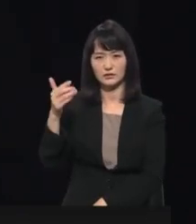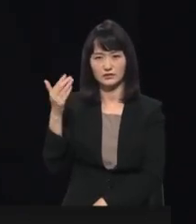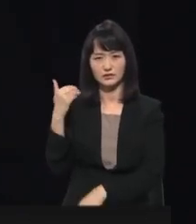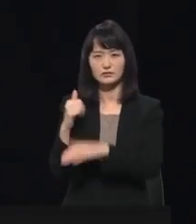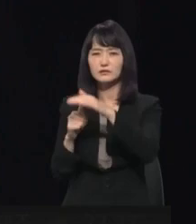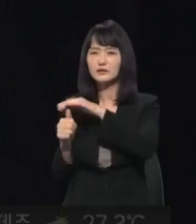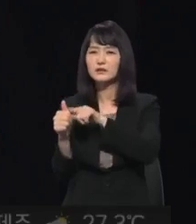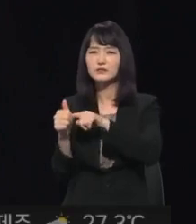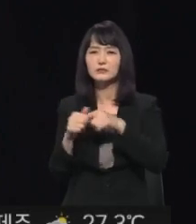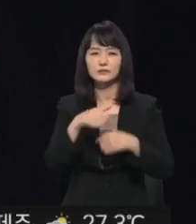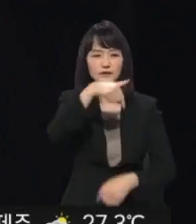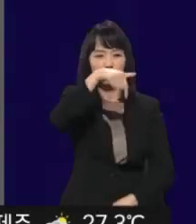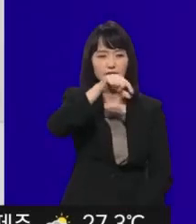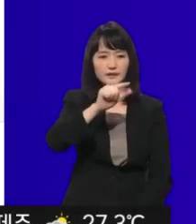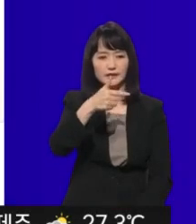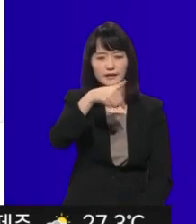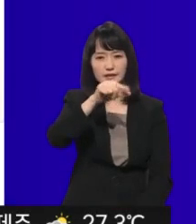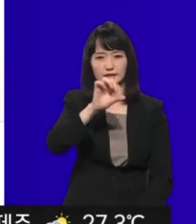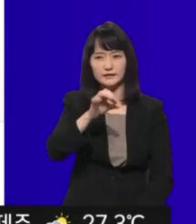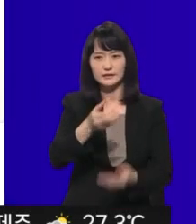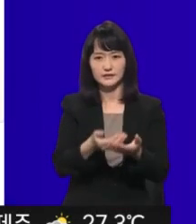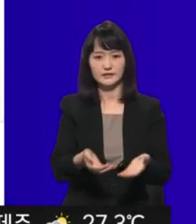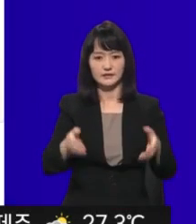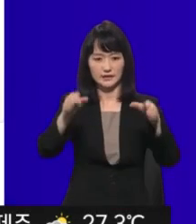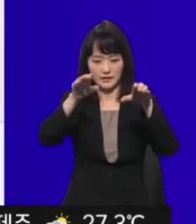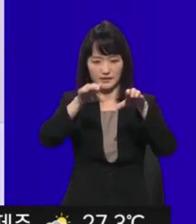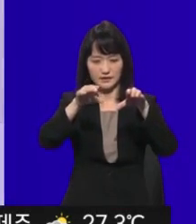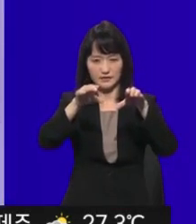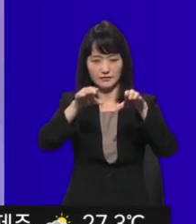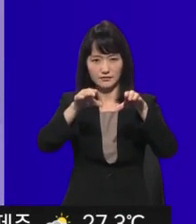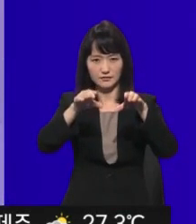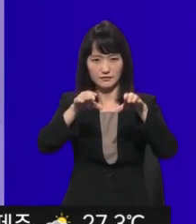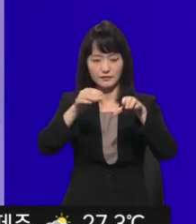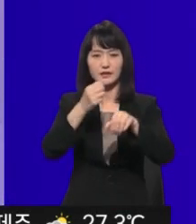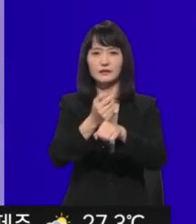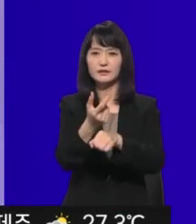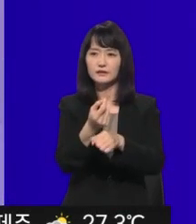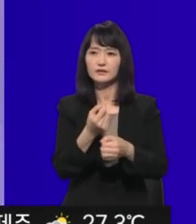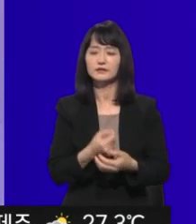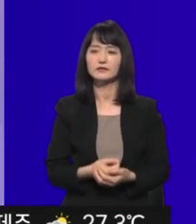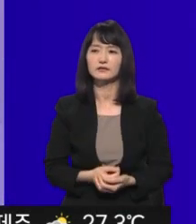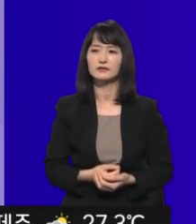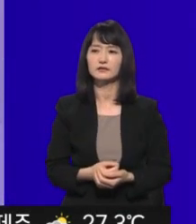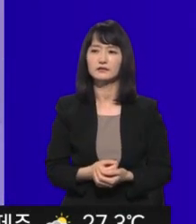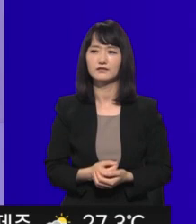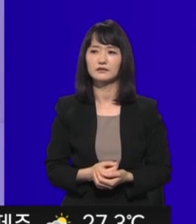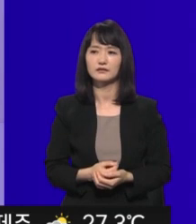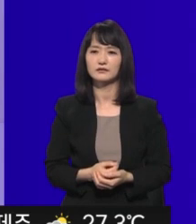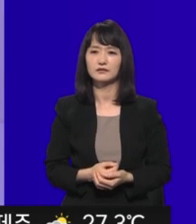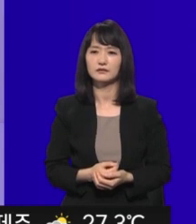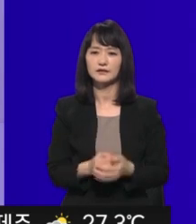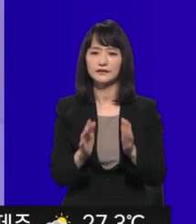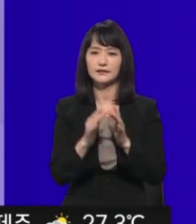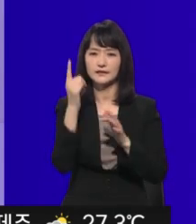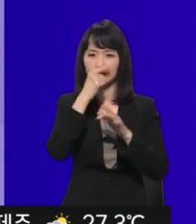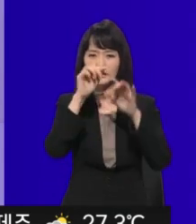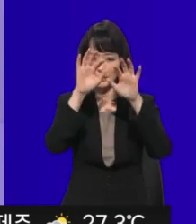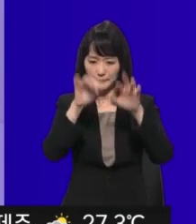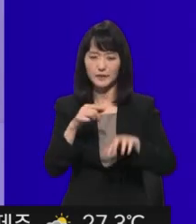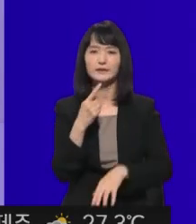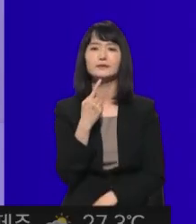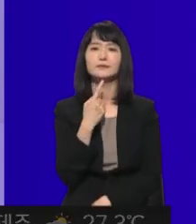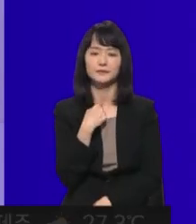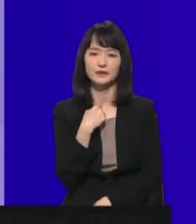뭐 간장 한 사발을 할 것 같습니다 이제 다음 주에는 간장 1서 버릴 것 같습니다 라고 페이스북에 올린 바가